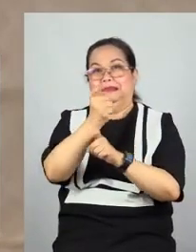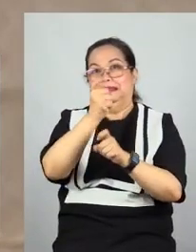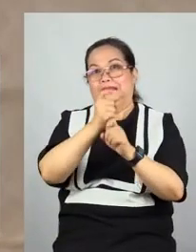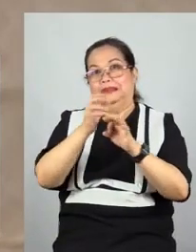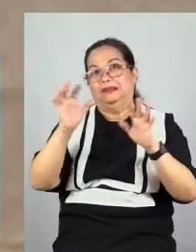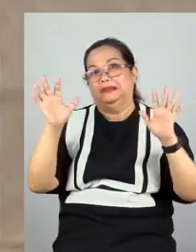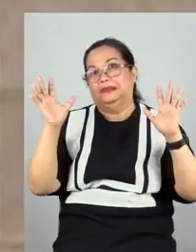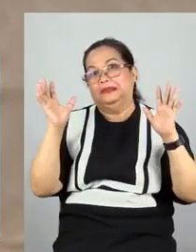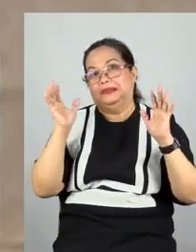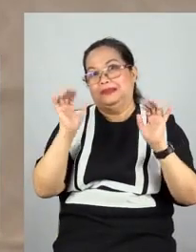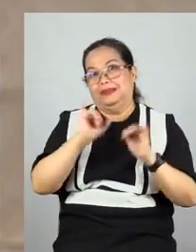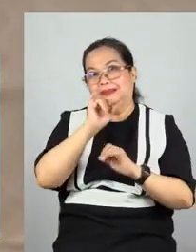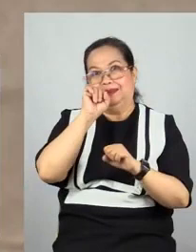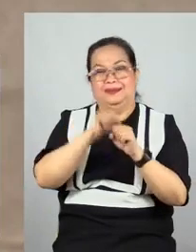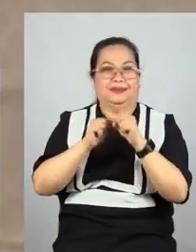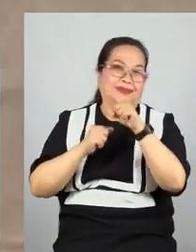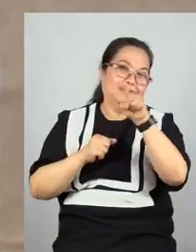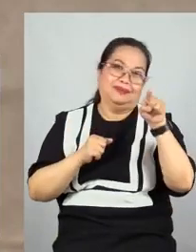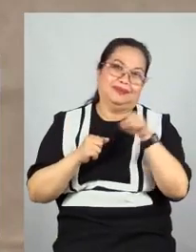Kaya natin